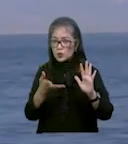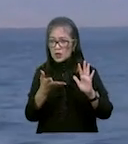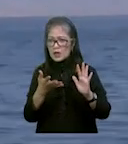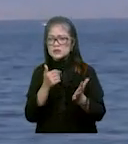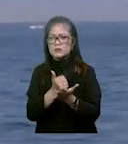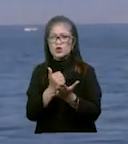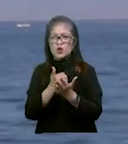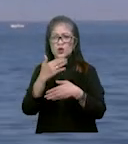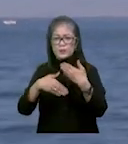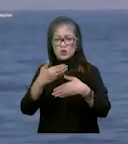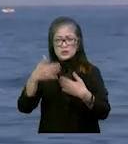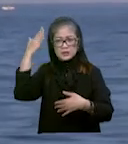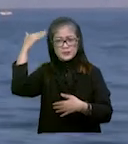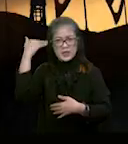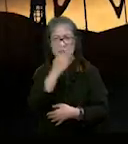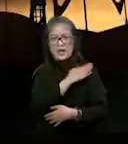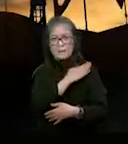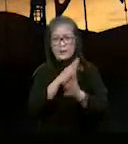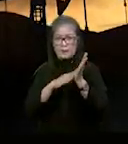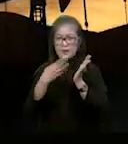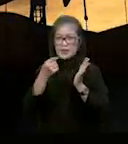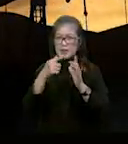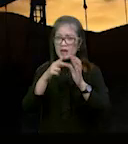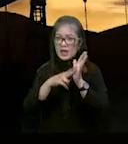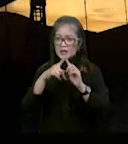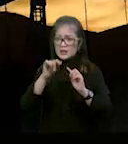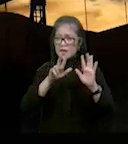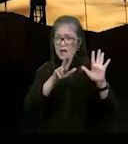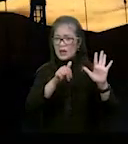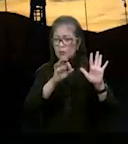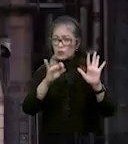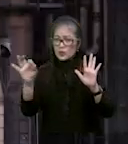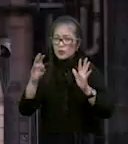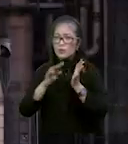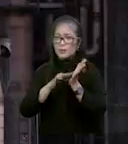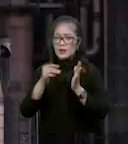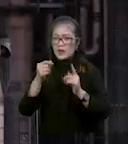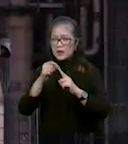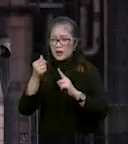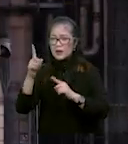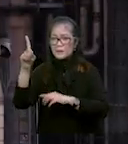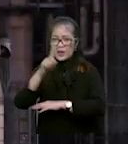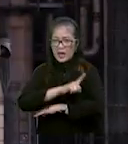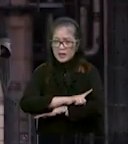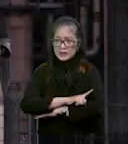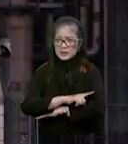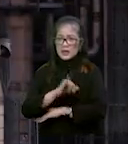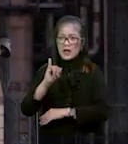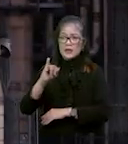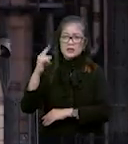produksi minyak di Kabupaten Meranti justru naik jadi 8000 Barrel per hari dan harga minyak dunia naik dari 60 dolar menjadi